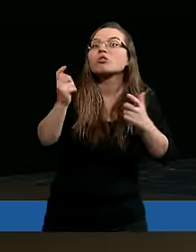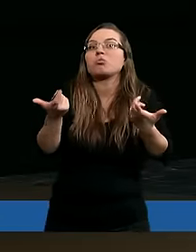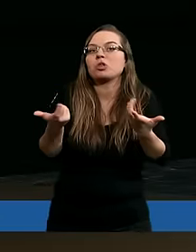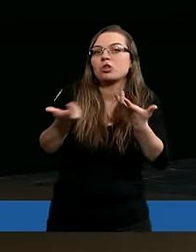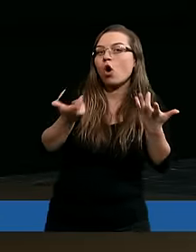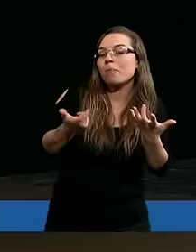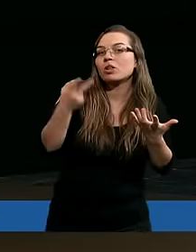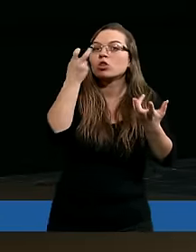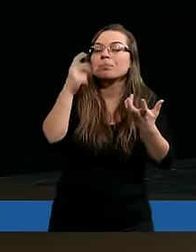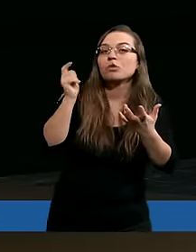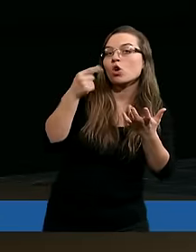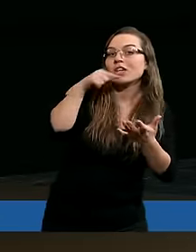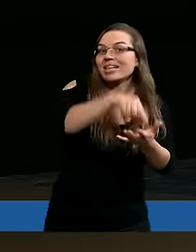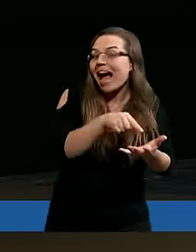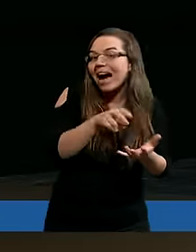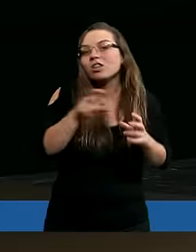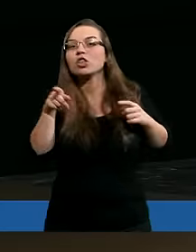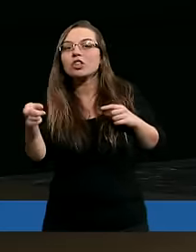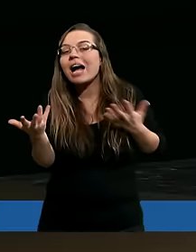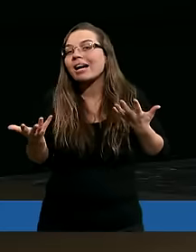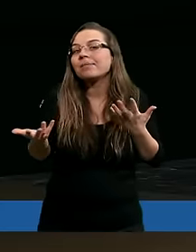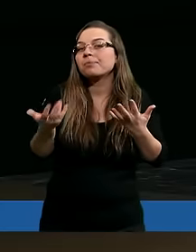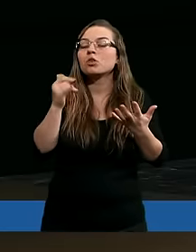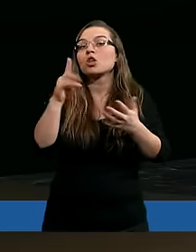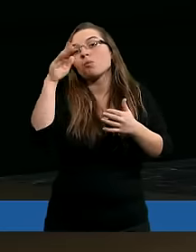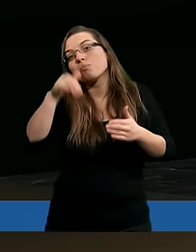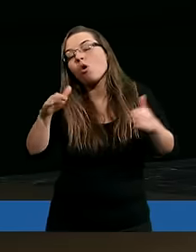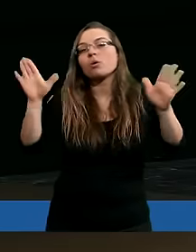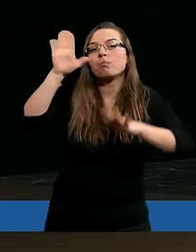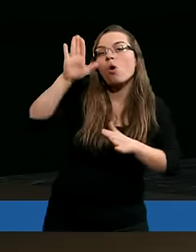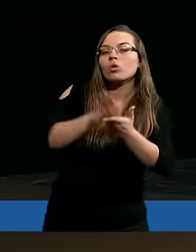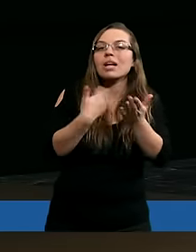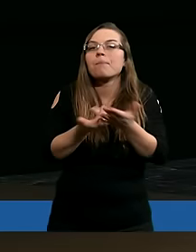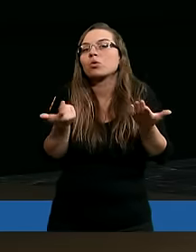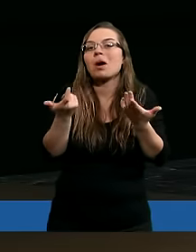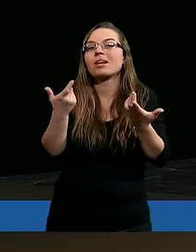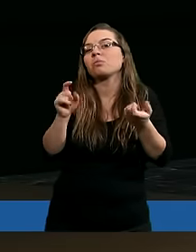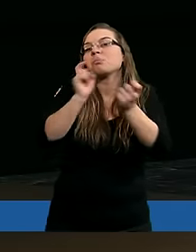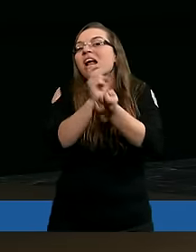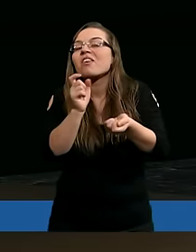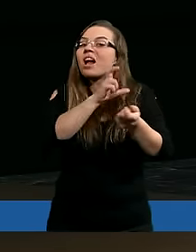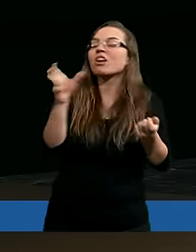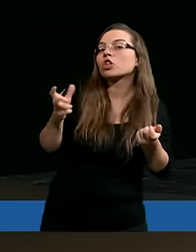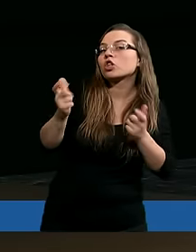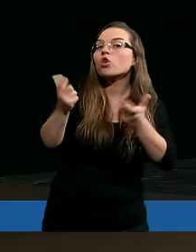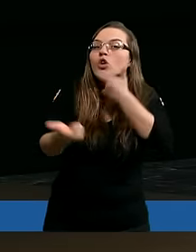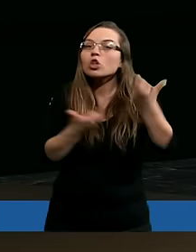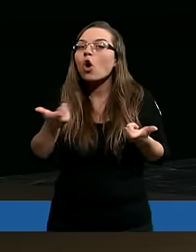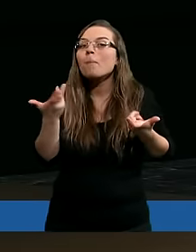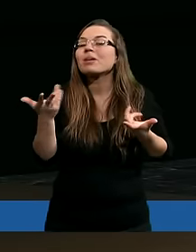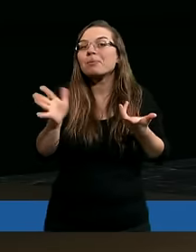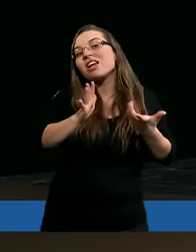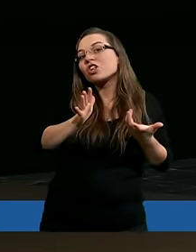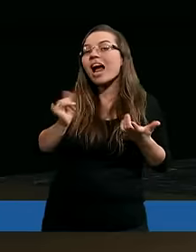może posłuchać tych słów żony, że będę złorzeczył jednak Bogu, ulżę sobie i zakończę to